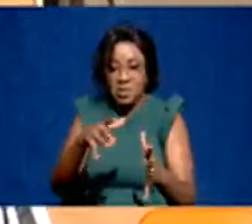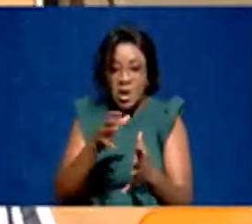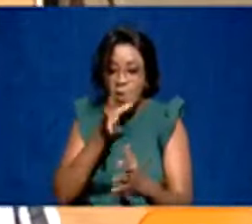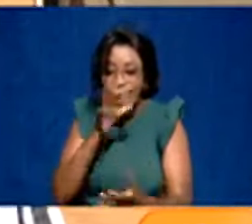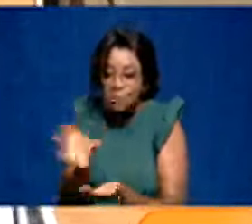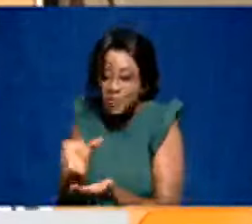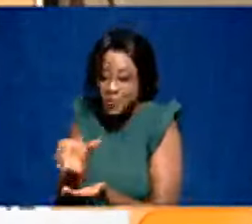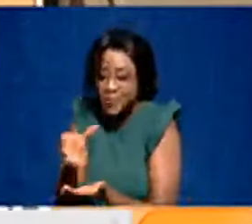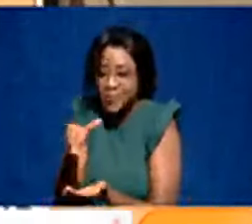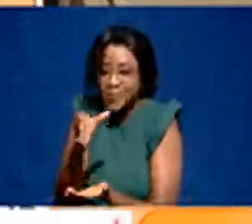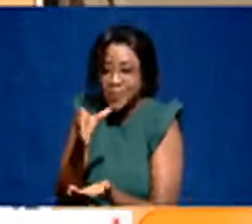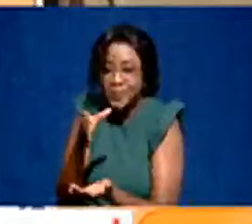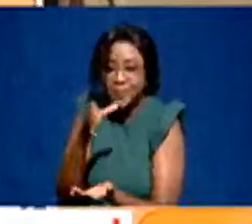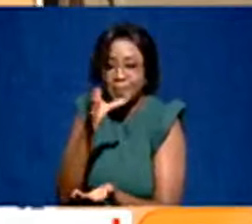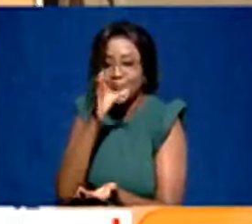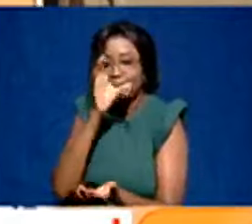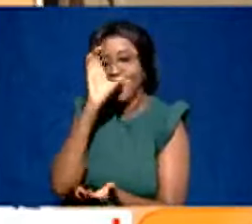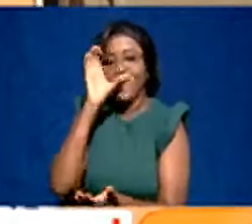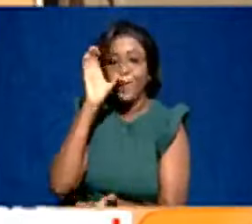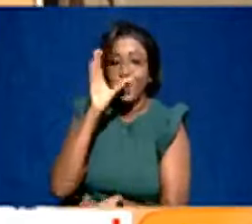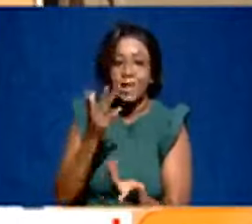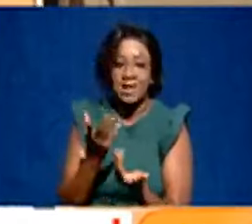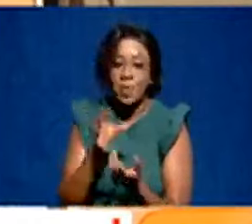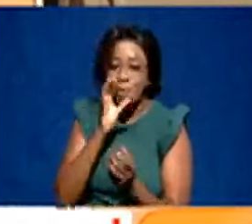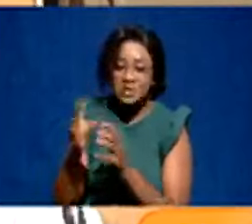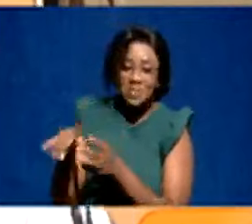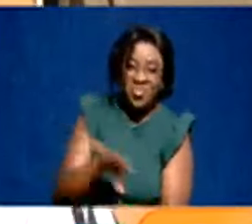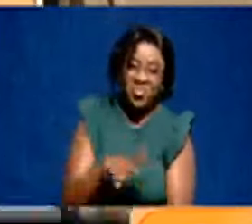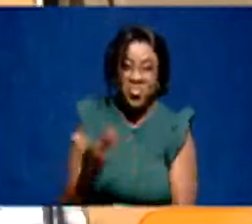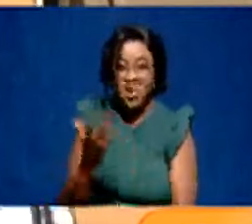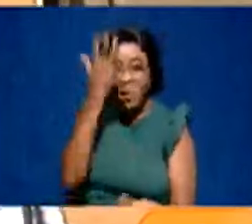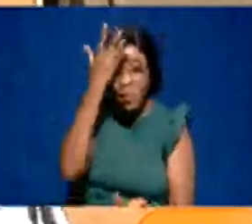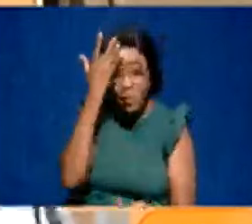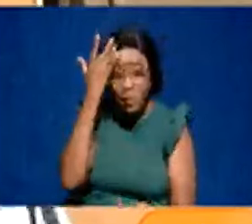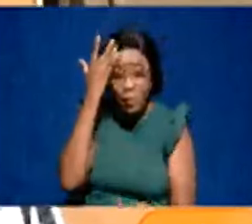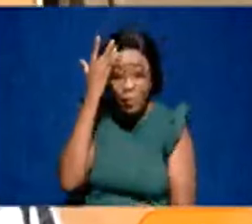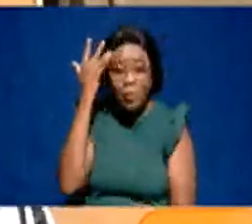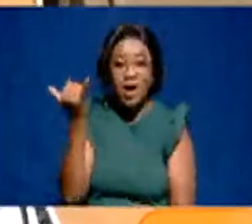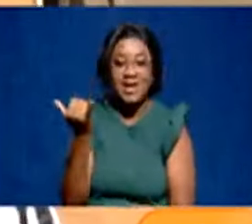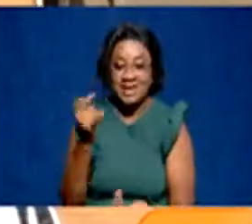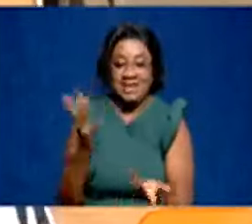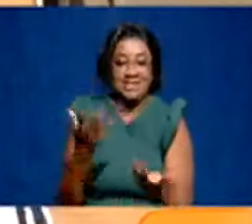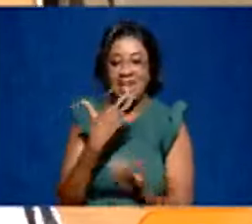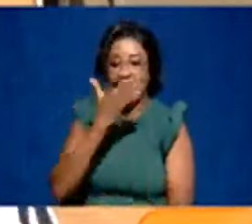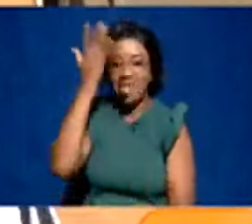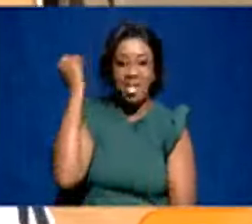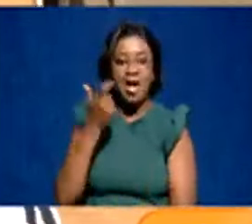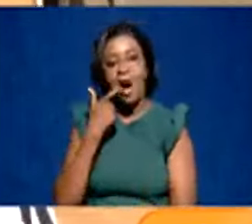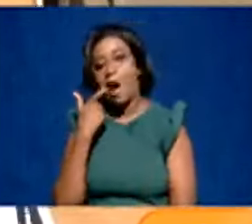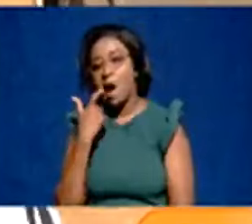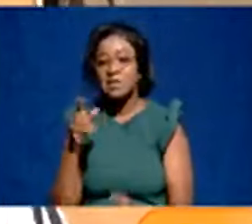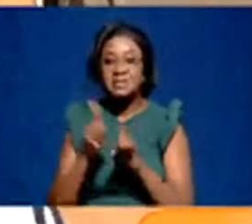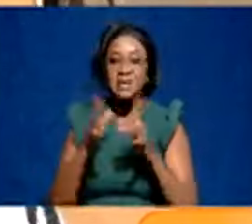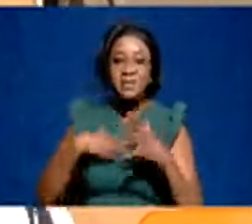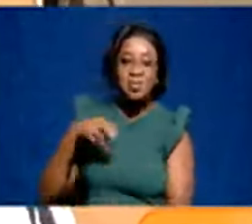maji, anatetemeka mikono mpaka hiyo maji inamwagika. Wengine wanaenda ni kama wanaanguka tu, ni